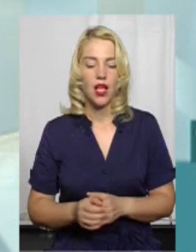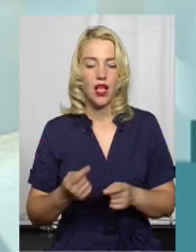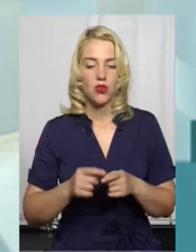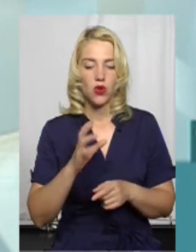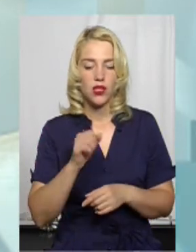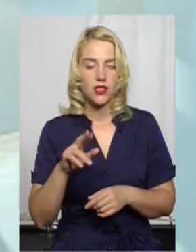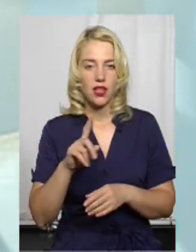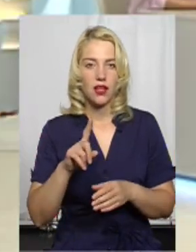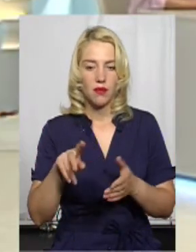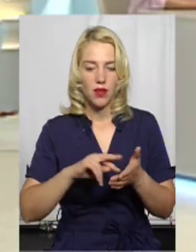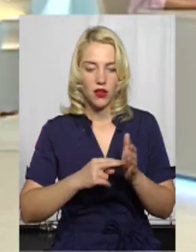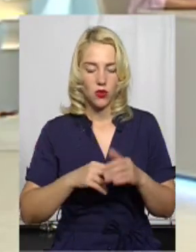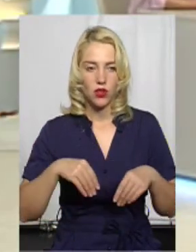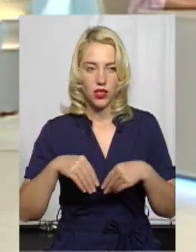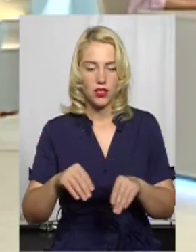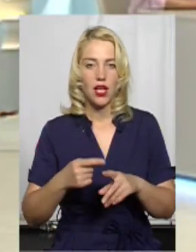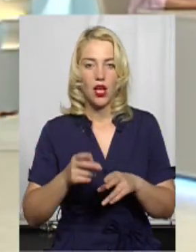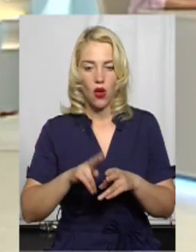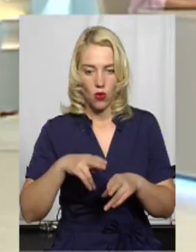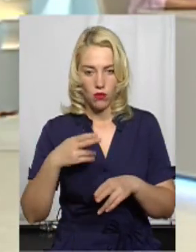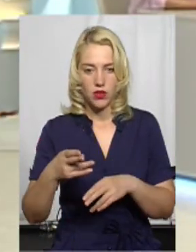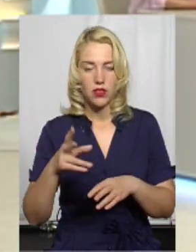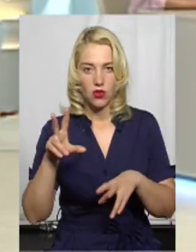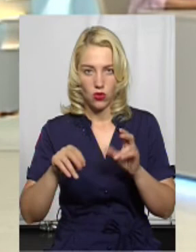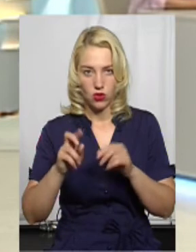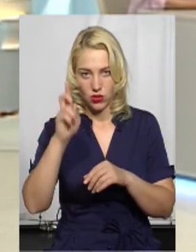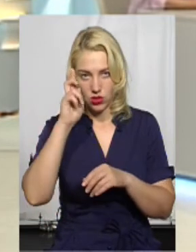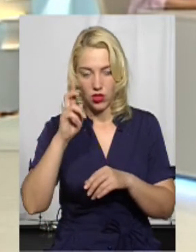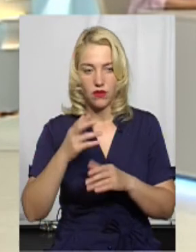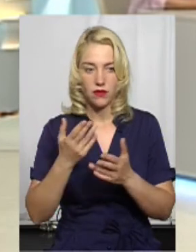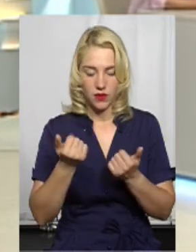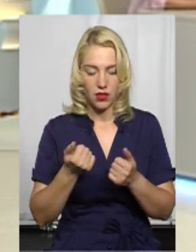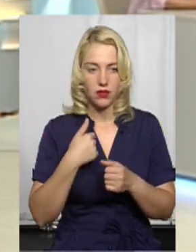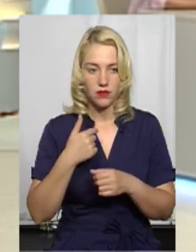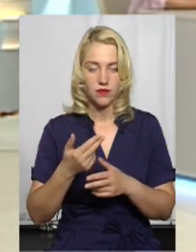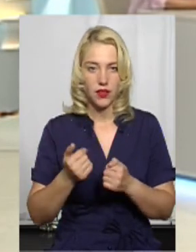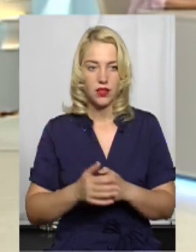сад, що ви плануєте закладати, ви на цю компенсацію розраховуєте? Так, напевно, так. Да.